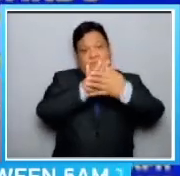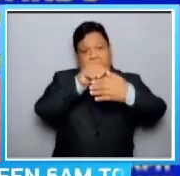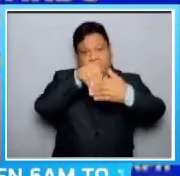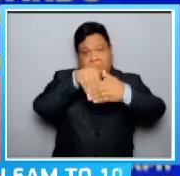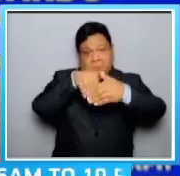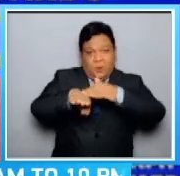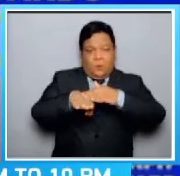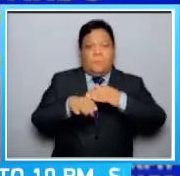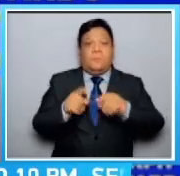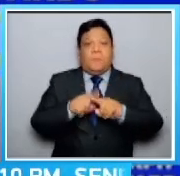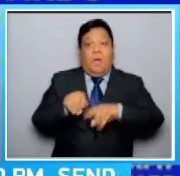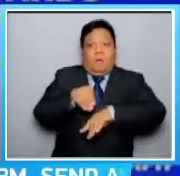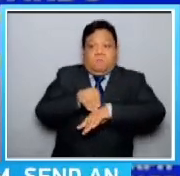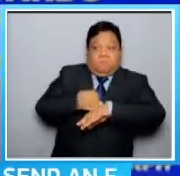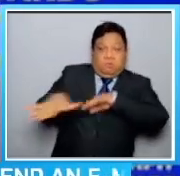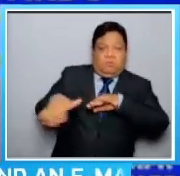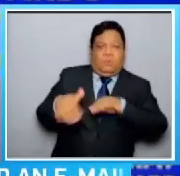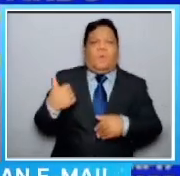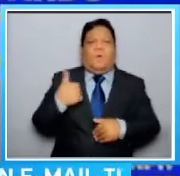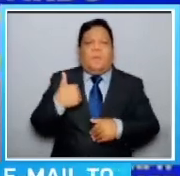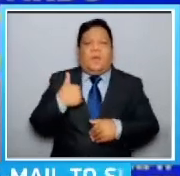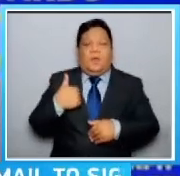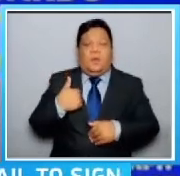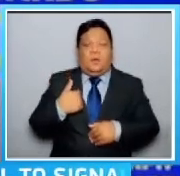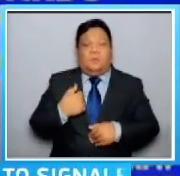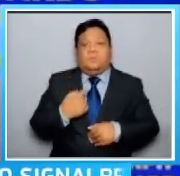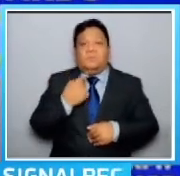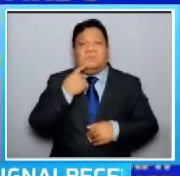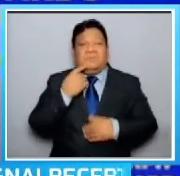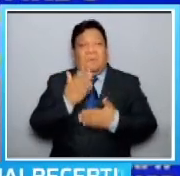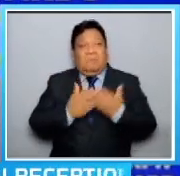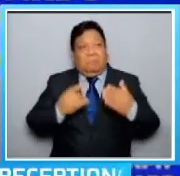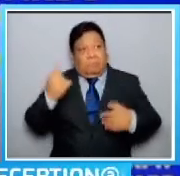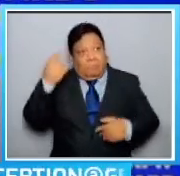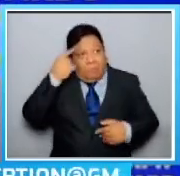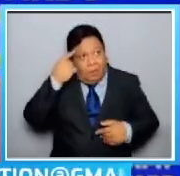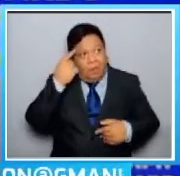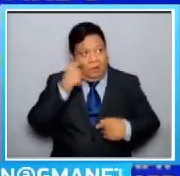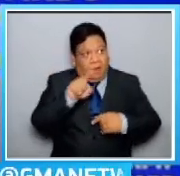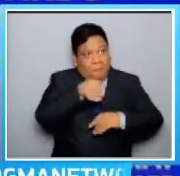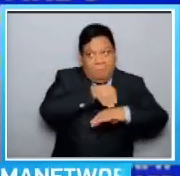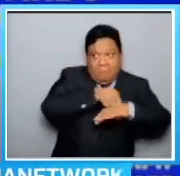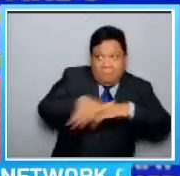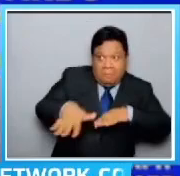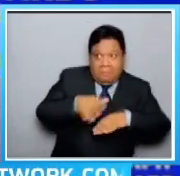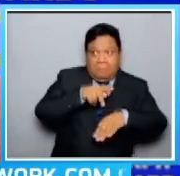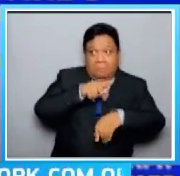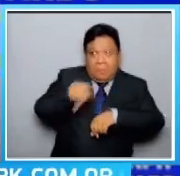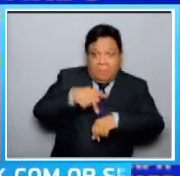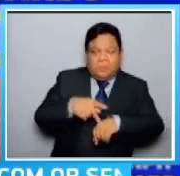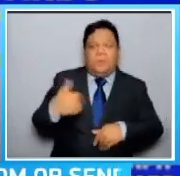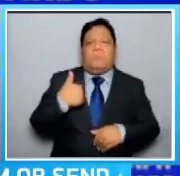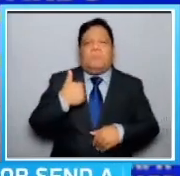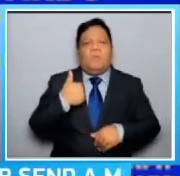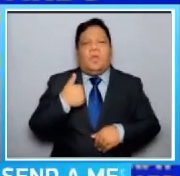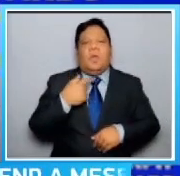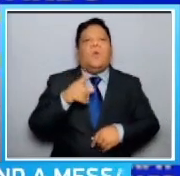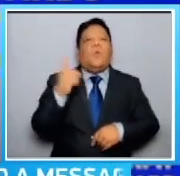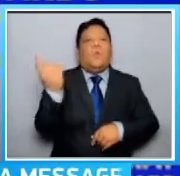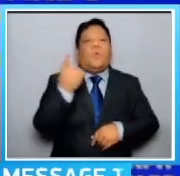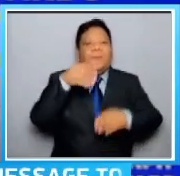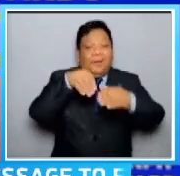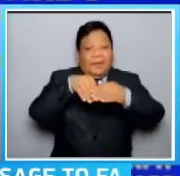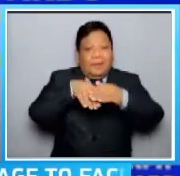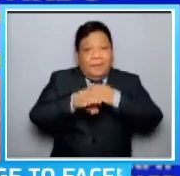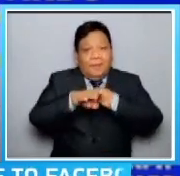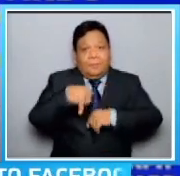nagiging connotation, kapag pumasok ng PAR, may direct effect agad. So, ito ay papasok pa lang na ating area of responsibility by